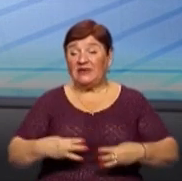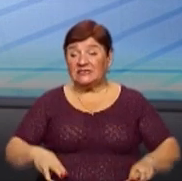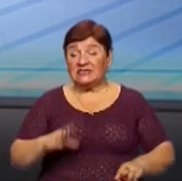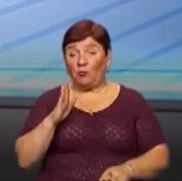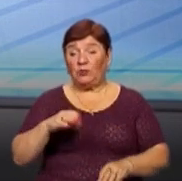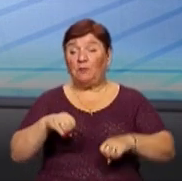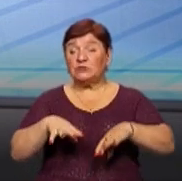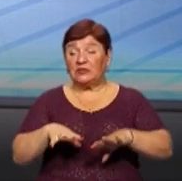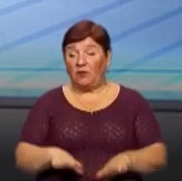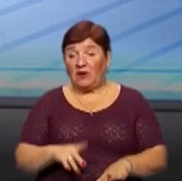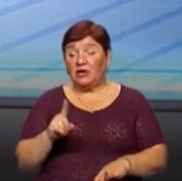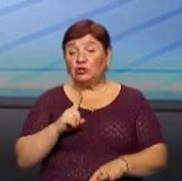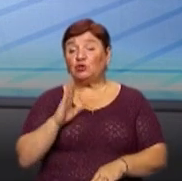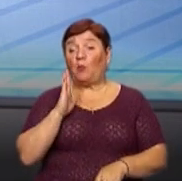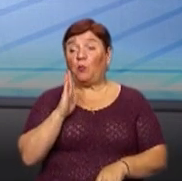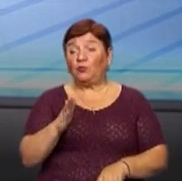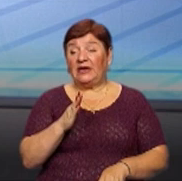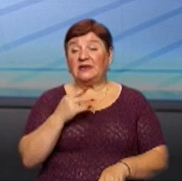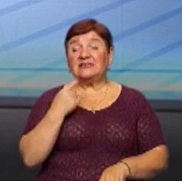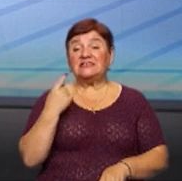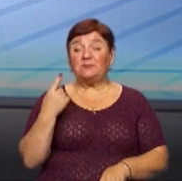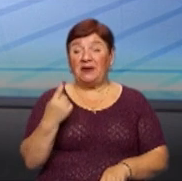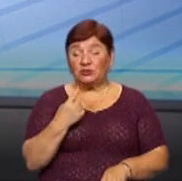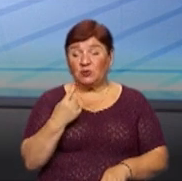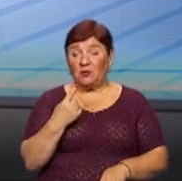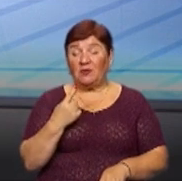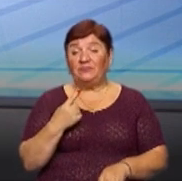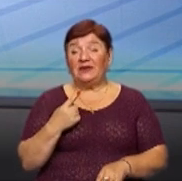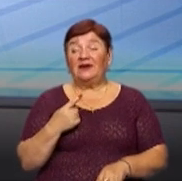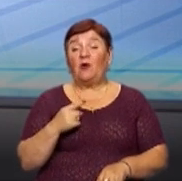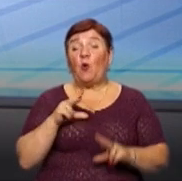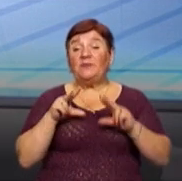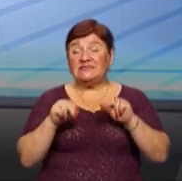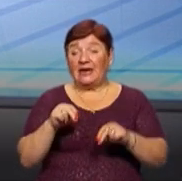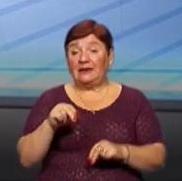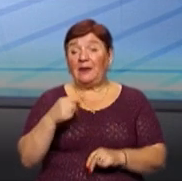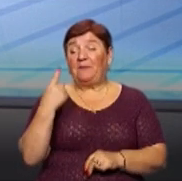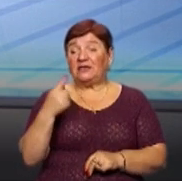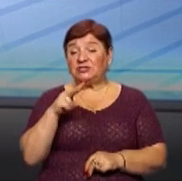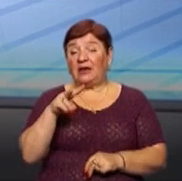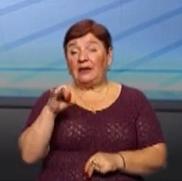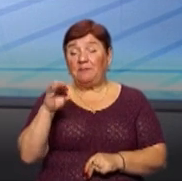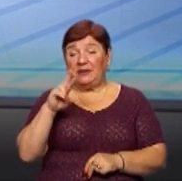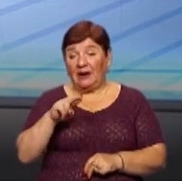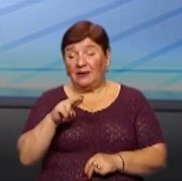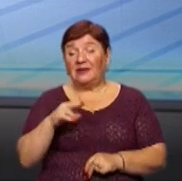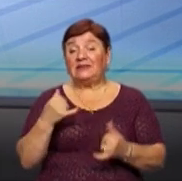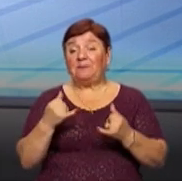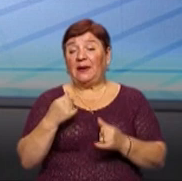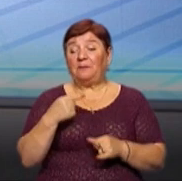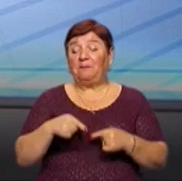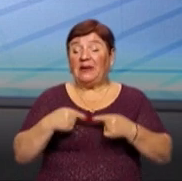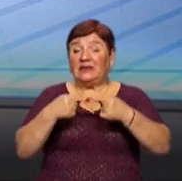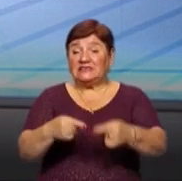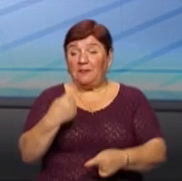що анонсувалося, що вона ніби буде з 1-го… Поки, так, так. Обіцяли з 1 липня, перенесли на 1 жовтня. Так, подивимось. І після цього,